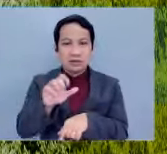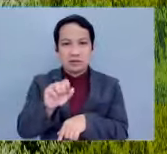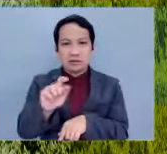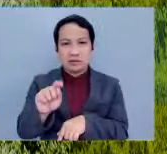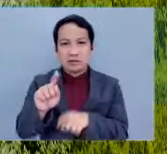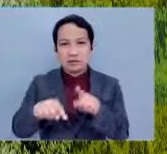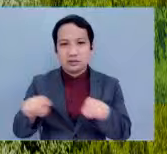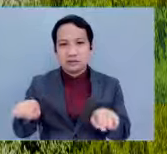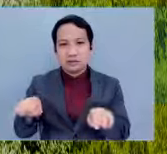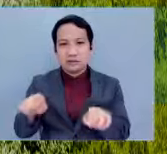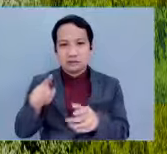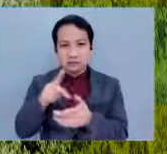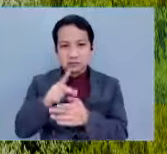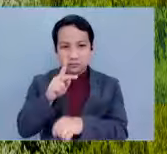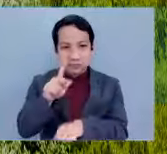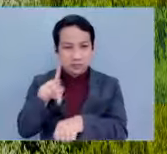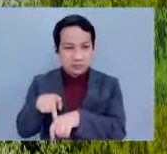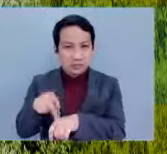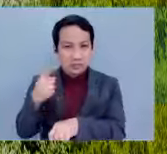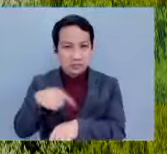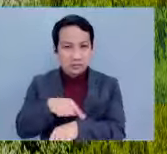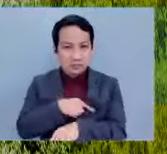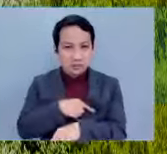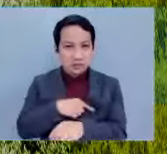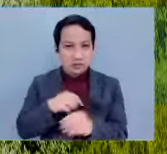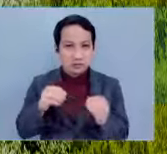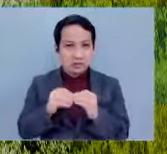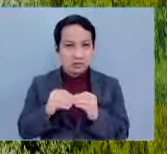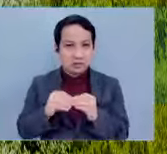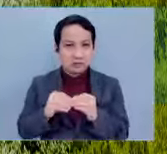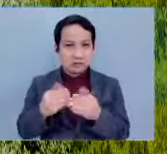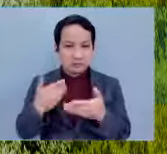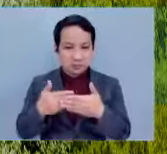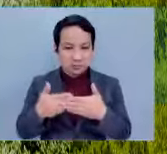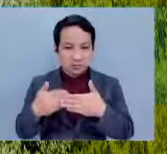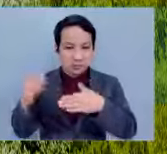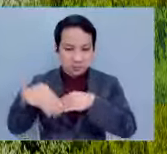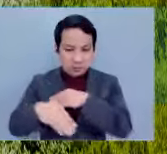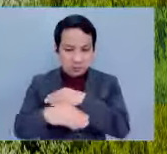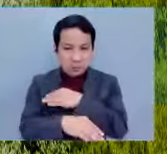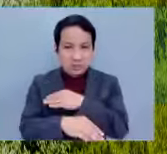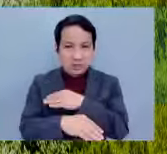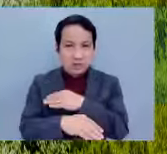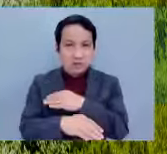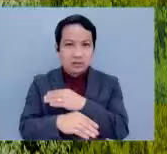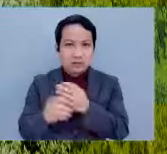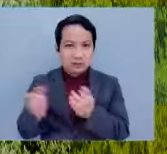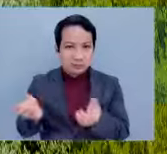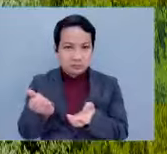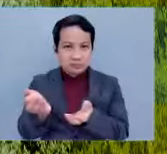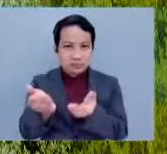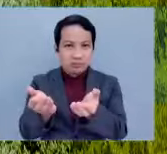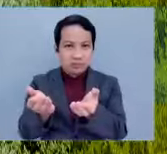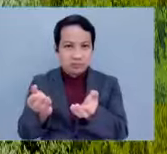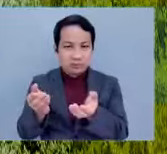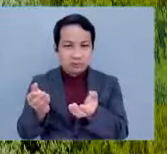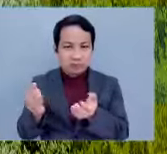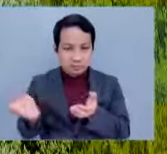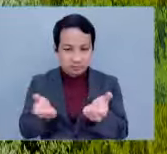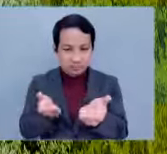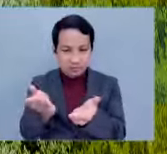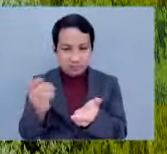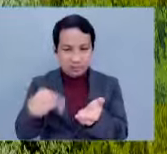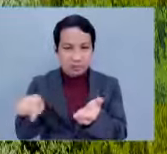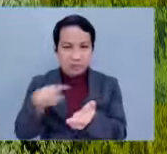iba-ibang bayan sa Pilipinas. Kasi tayo nga ay maritime culture, tayo ay kultura ng paglalayag. Yan ang commonality natin bilang